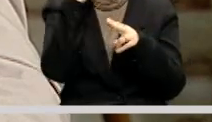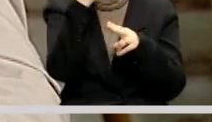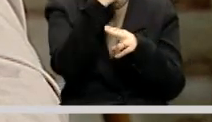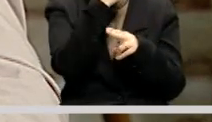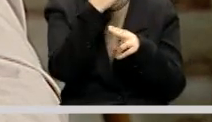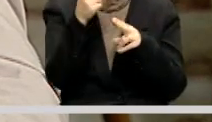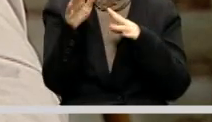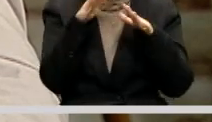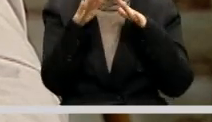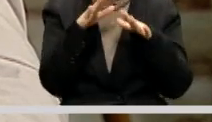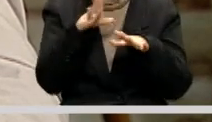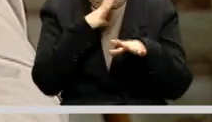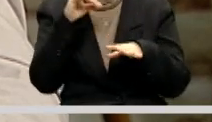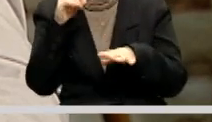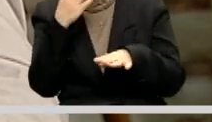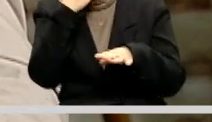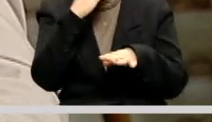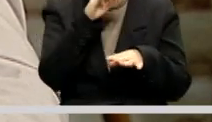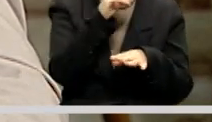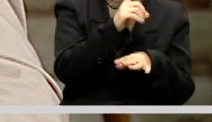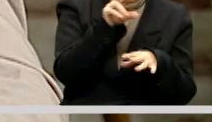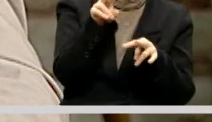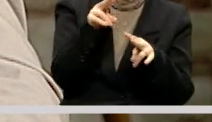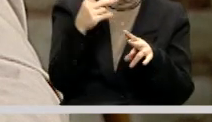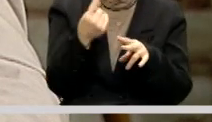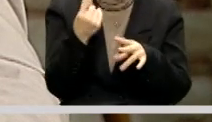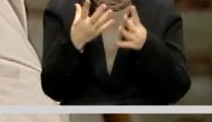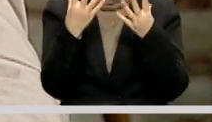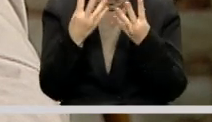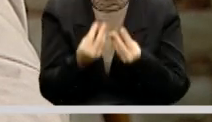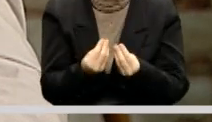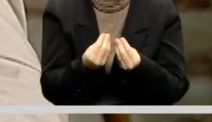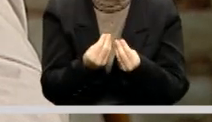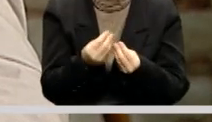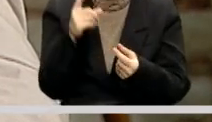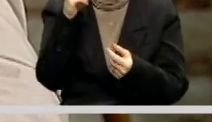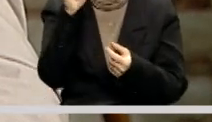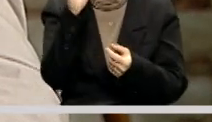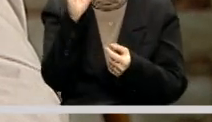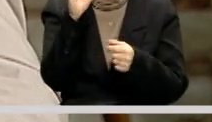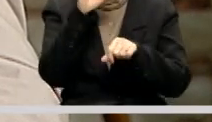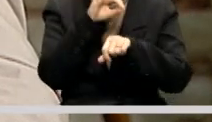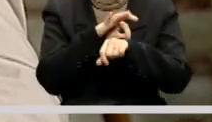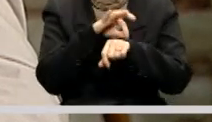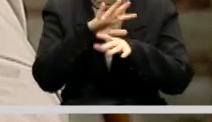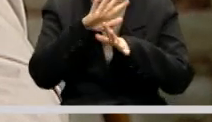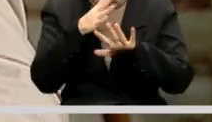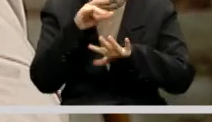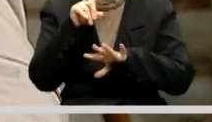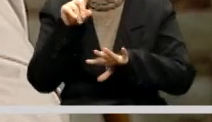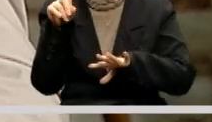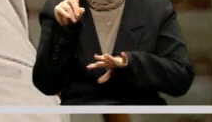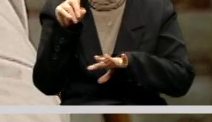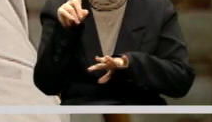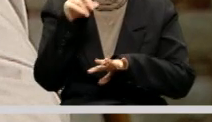olduğu ve olmadığı şeklinde evreler gerçekleşiyor. Yaklaşık 90 dakikalık, 90-110 dakikalık